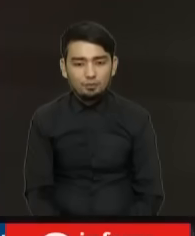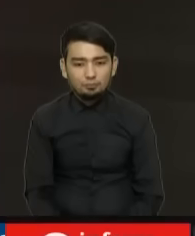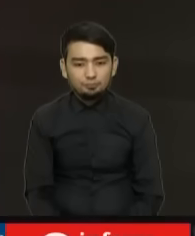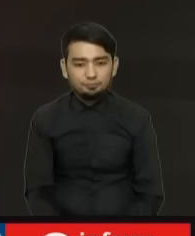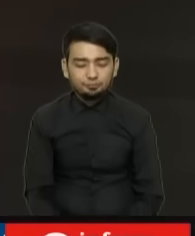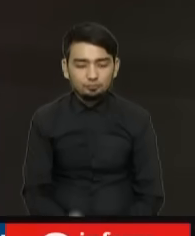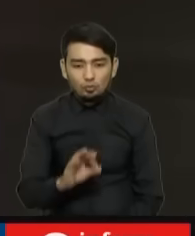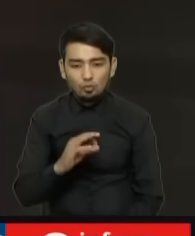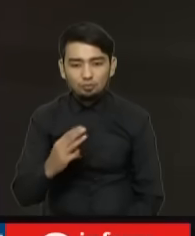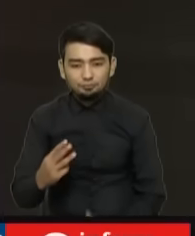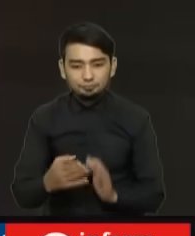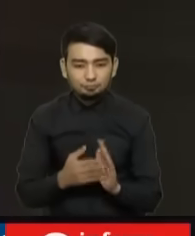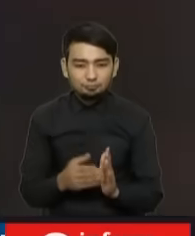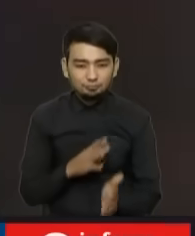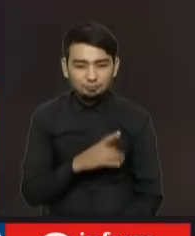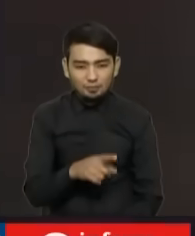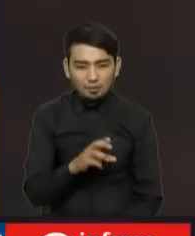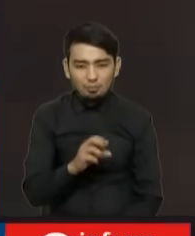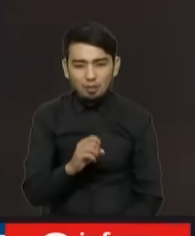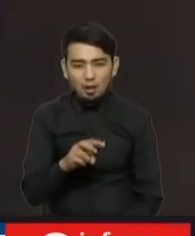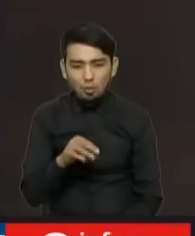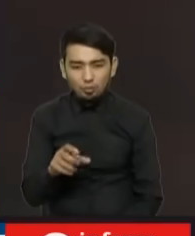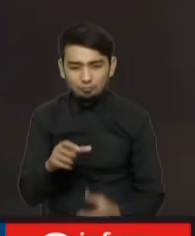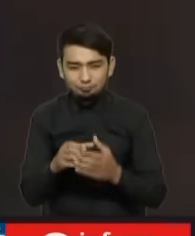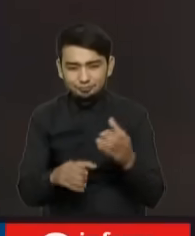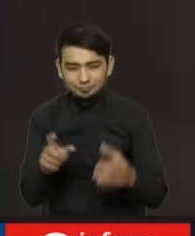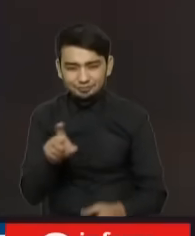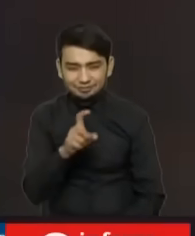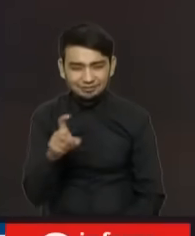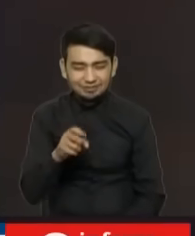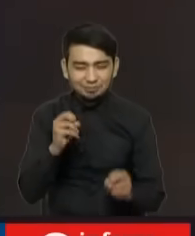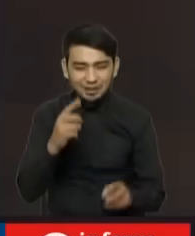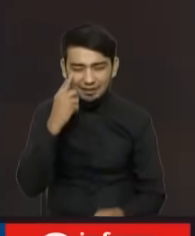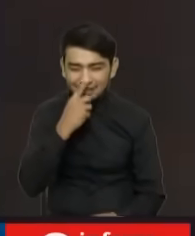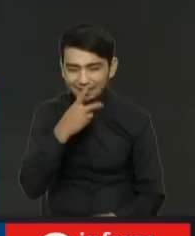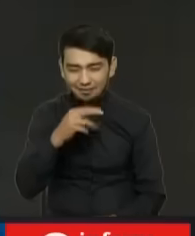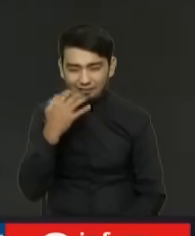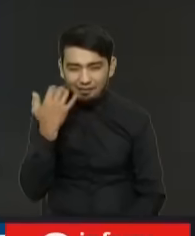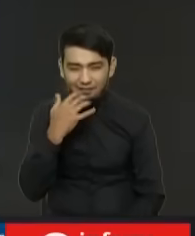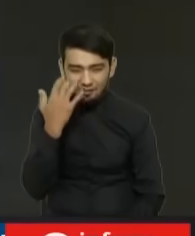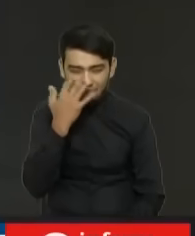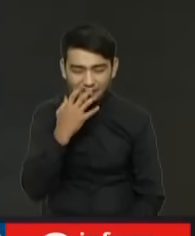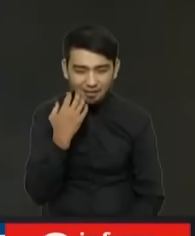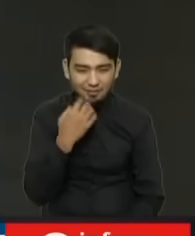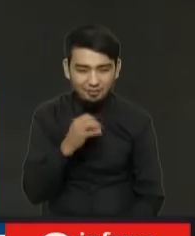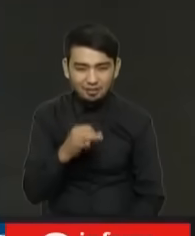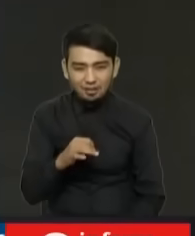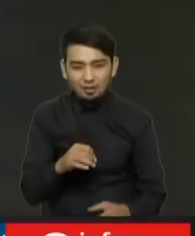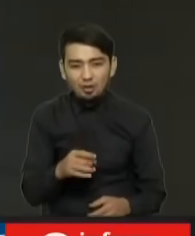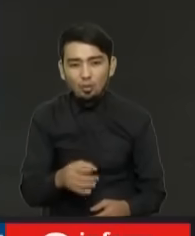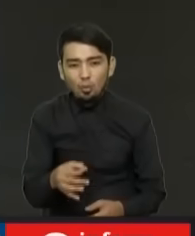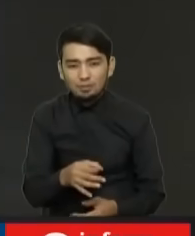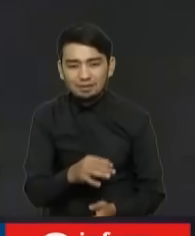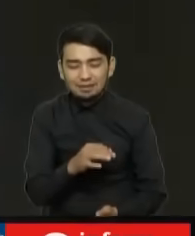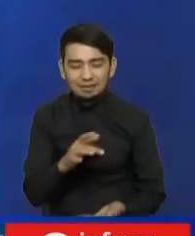Жедел жәрдем қызметкерлері бұрыш балонынан уланған нөмірі 9-шы мектептің оқушыларын жаппай облыстық балалар ауруханасына